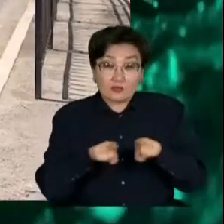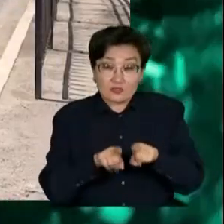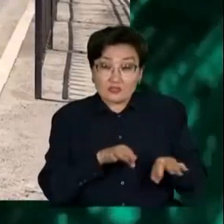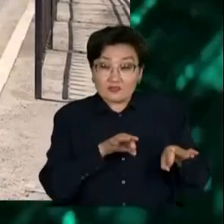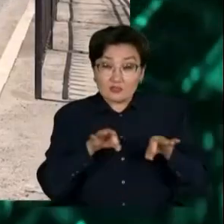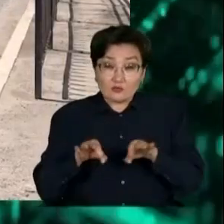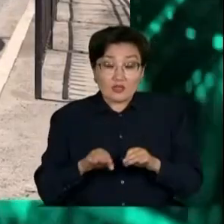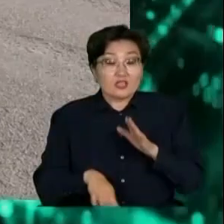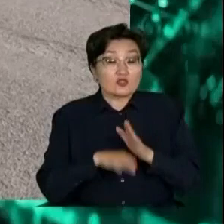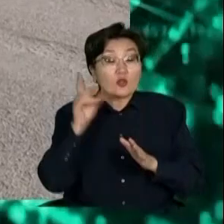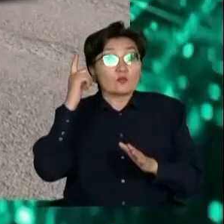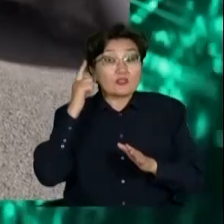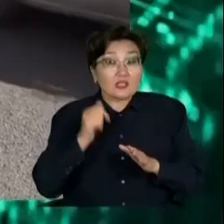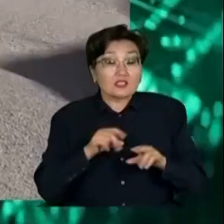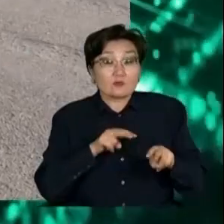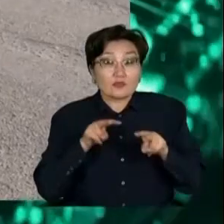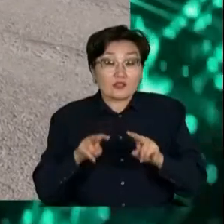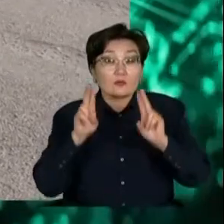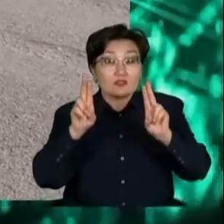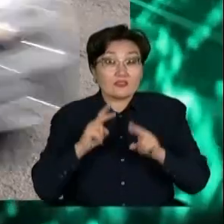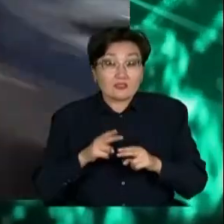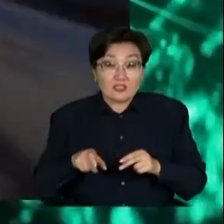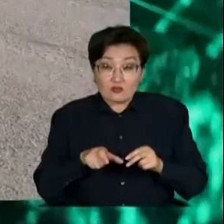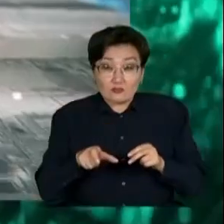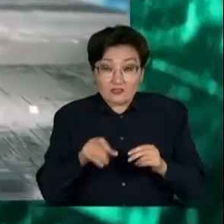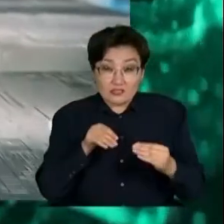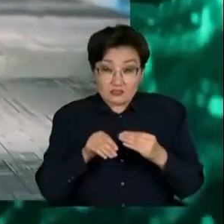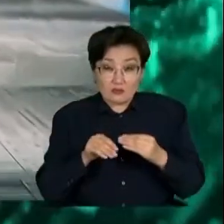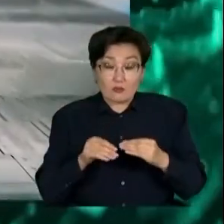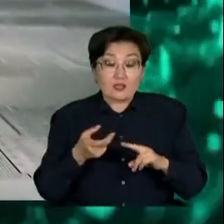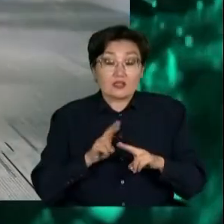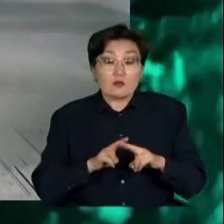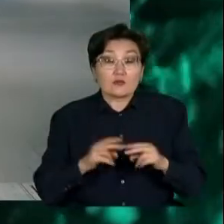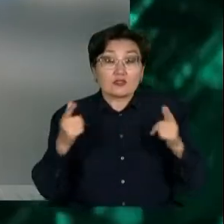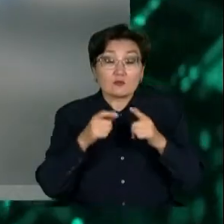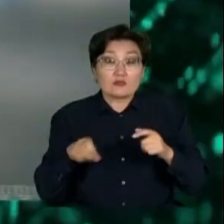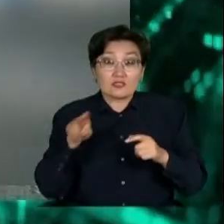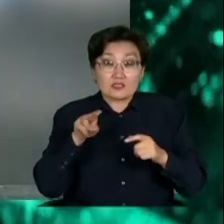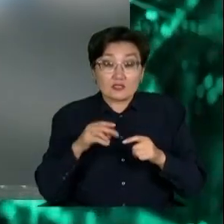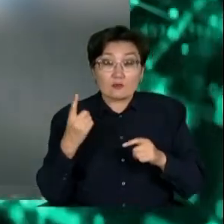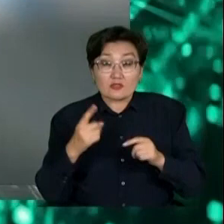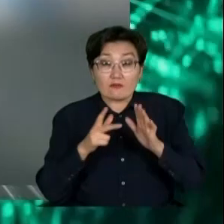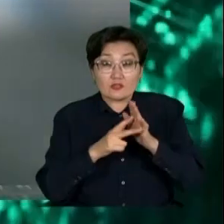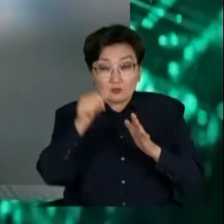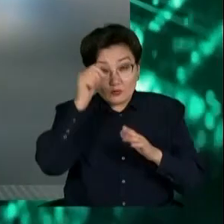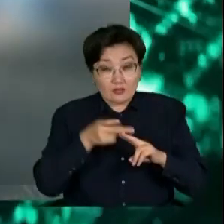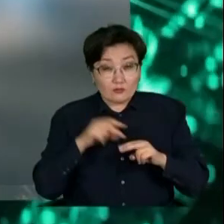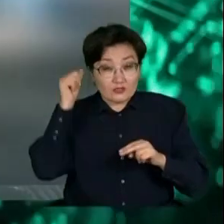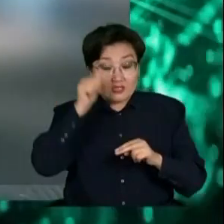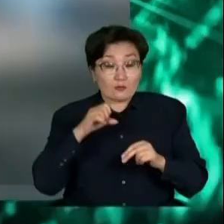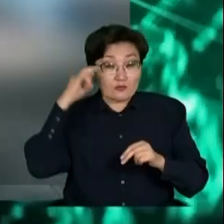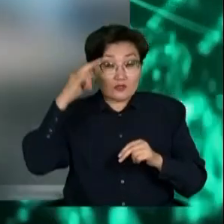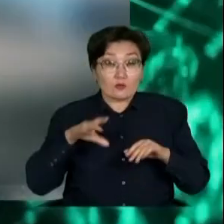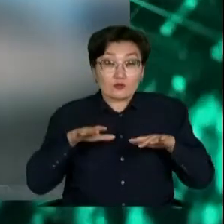транспортных средств лучше знали и соблюдали правила дорожного движения. По данным МВД, только за первые 8 месяцев этого года в